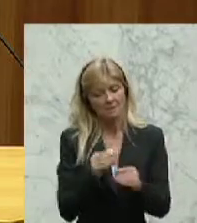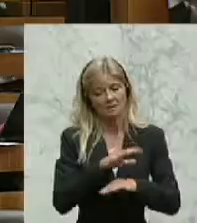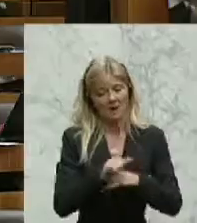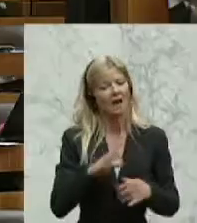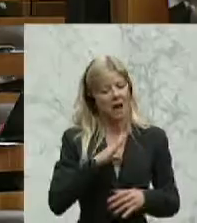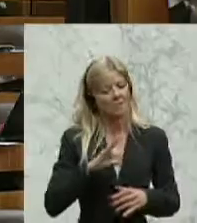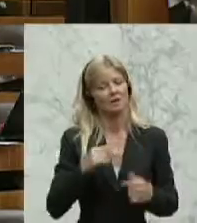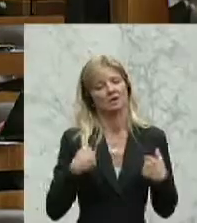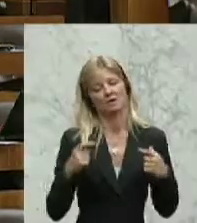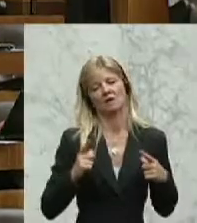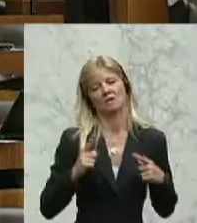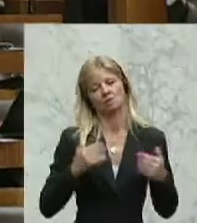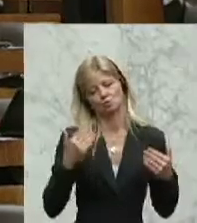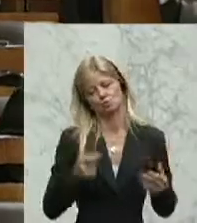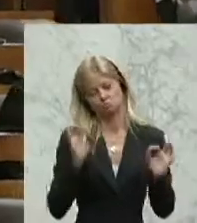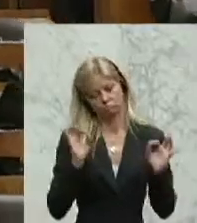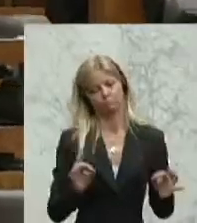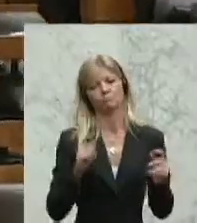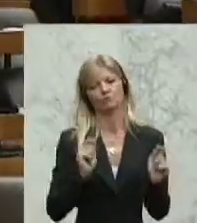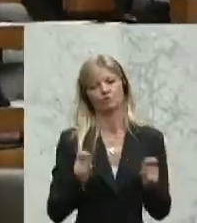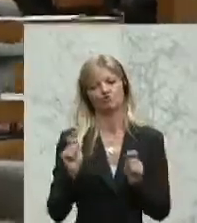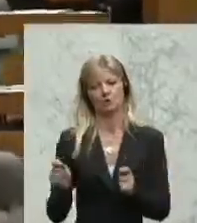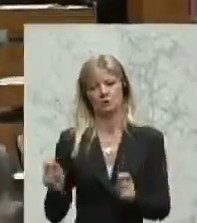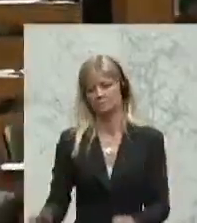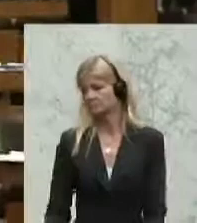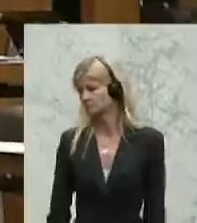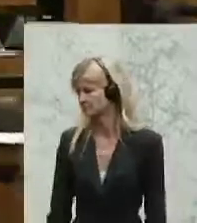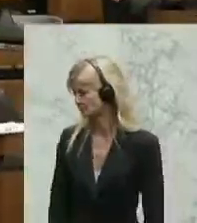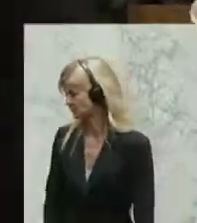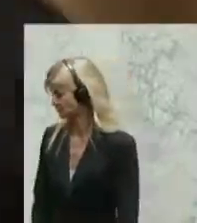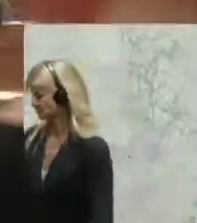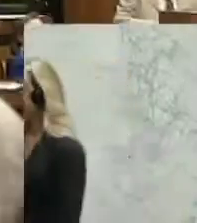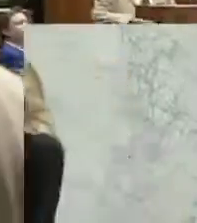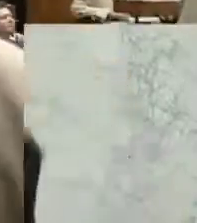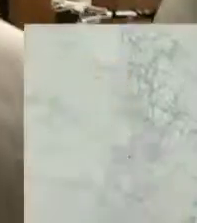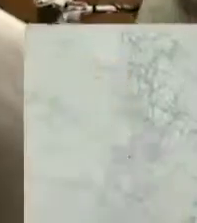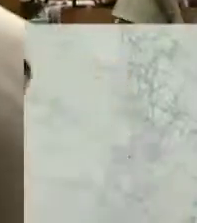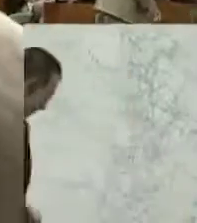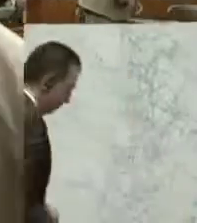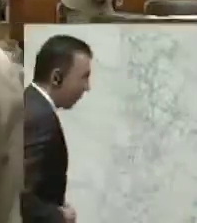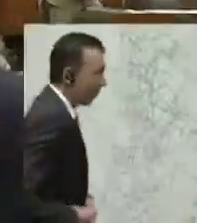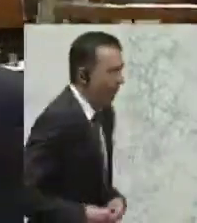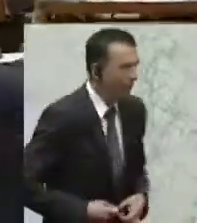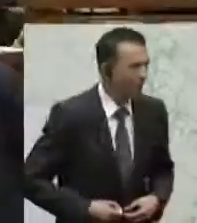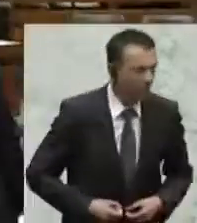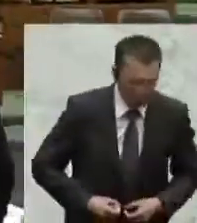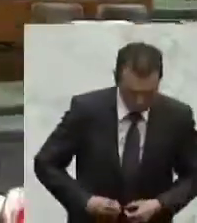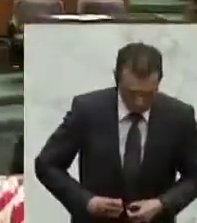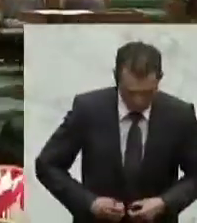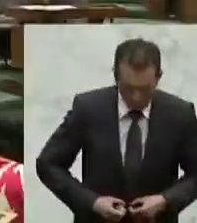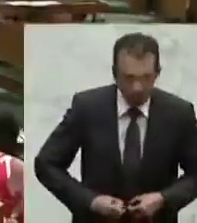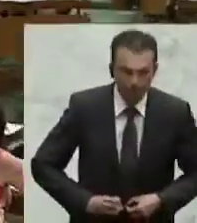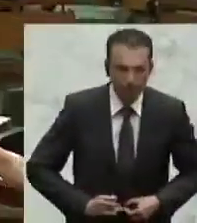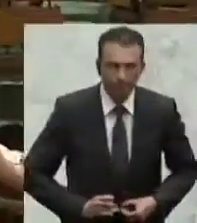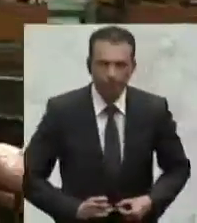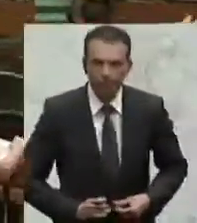ein großer teil der bevölkerung seit der zeit von transferleistungen abhängig hebt elmar podgorschek budgetsprecher der fpö